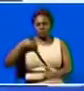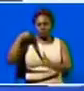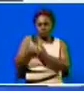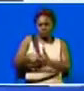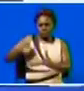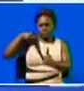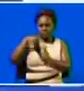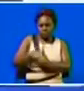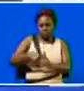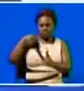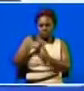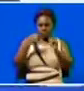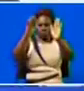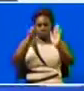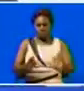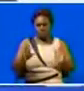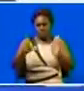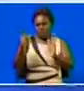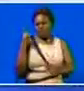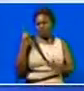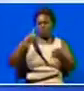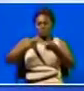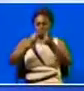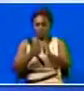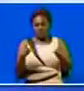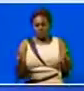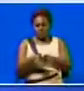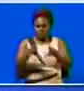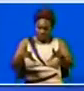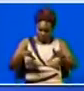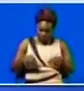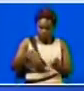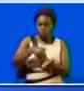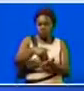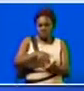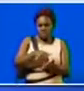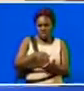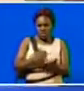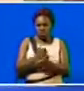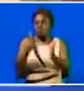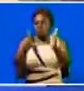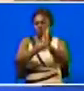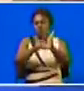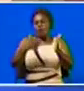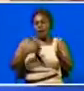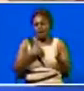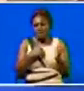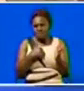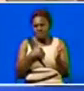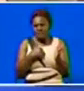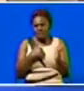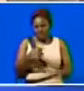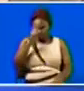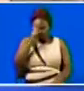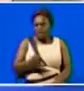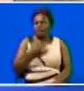for necessary legislative reforms. Licha ya kukiri kuwepo udhalimu kwa watoto kupitia sheria na kanuni za mahakama, jaji